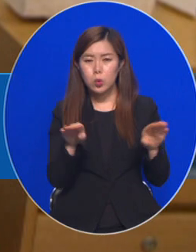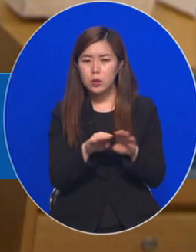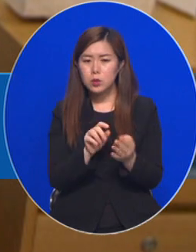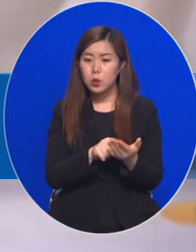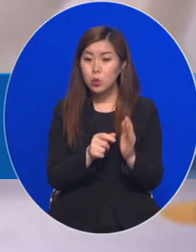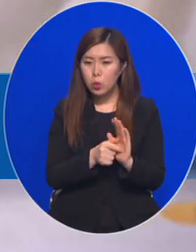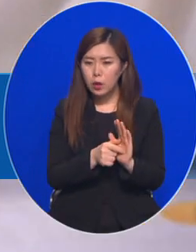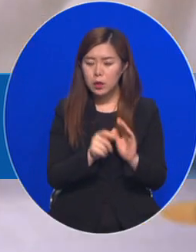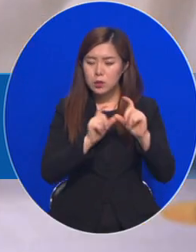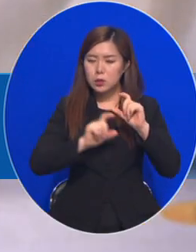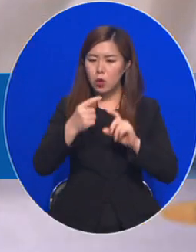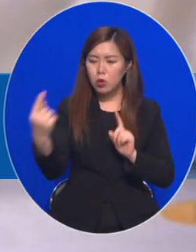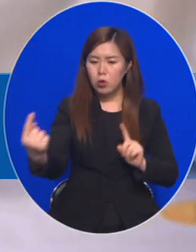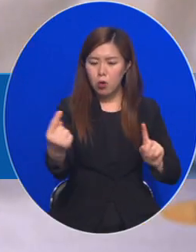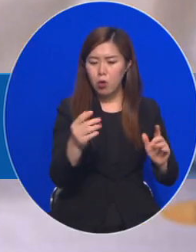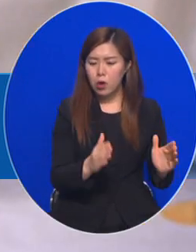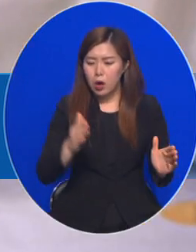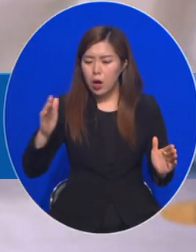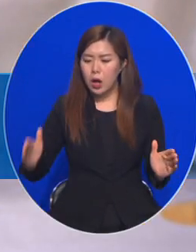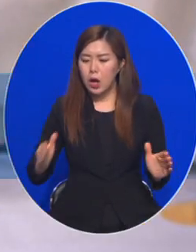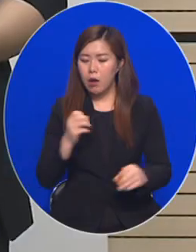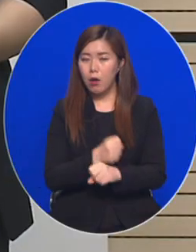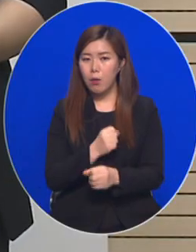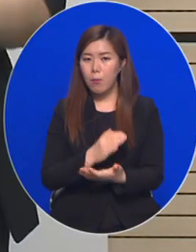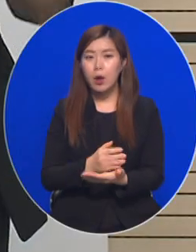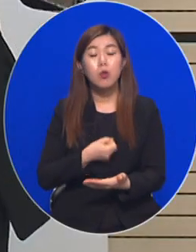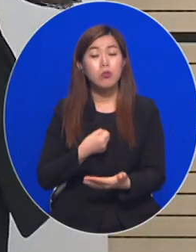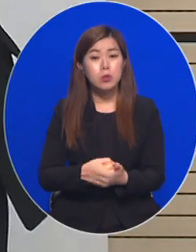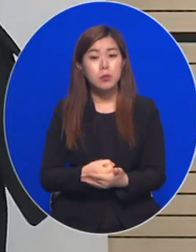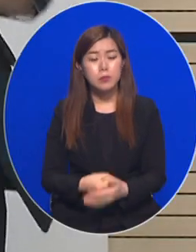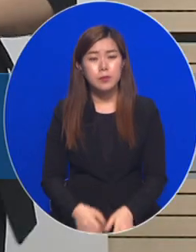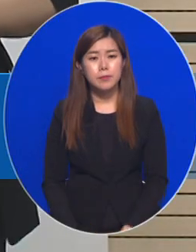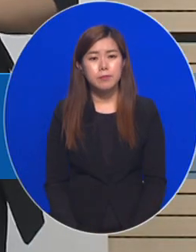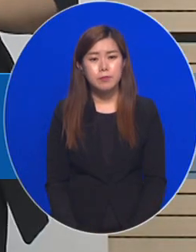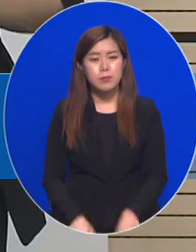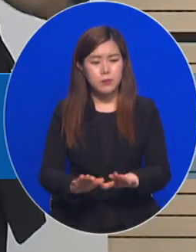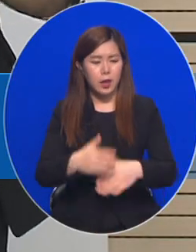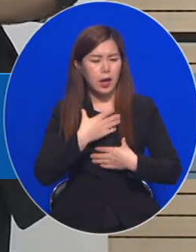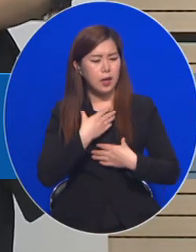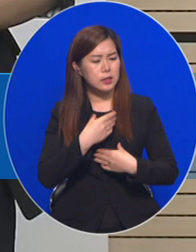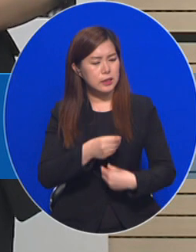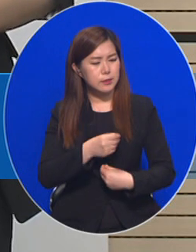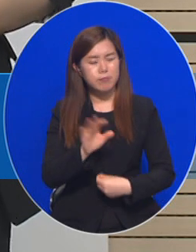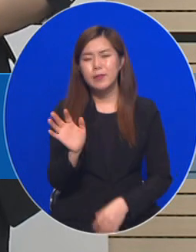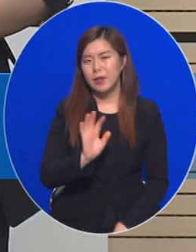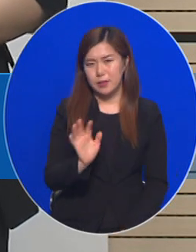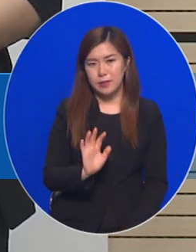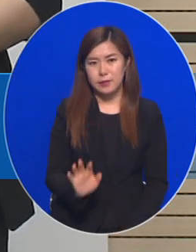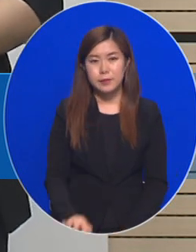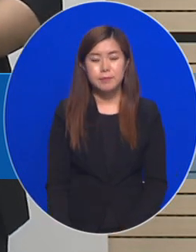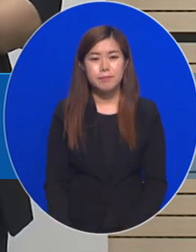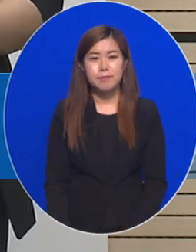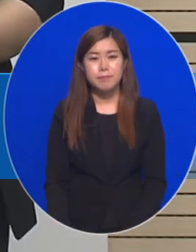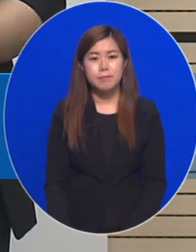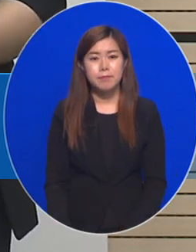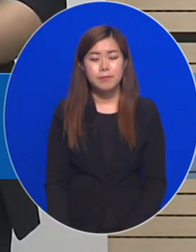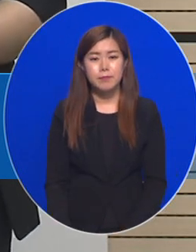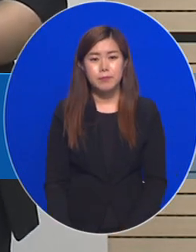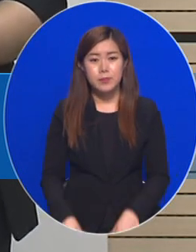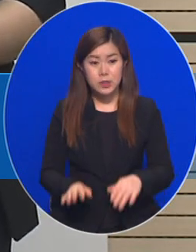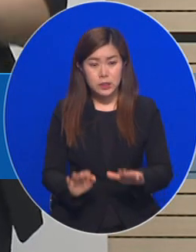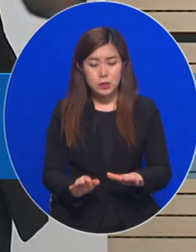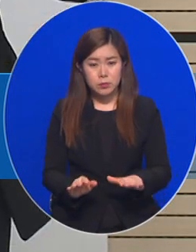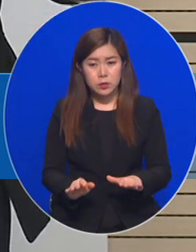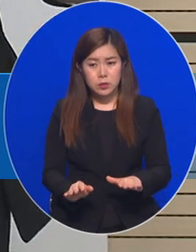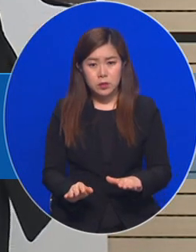연장 여부를 결정하겠다고 밝혔습니다. 아직 안심할 상황은 아닙니다. 지금은